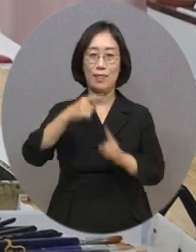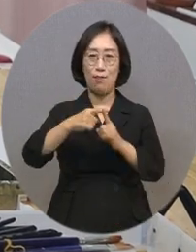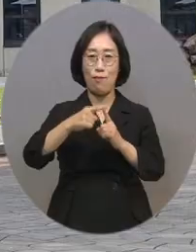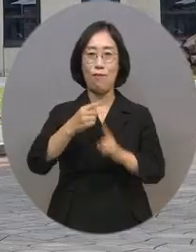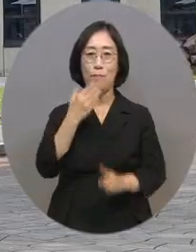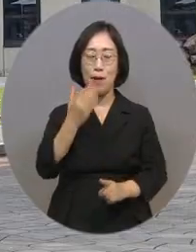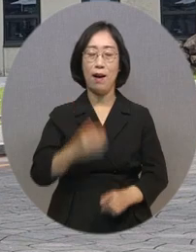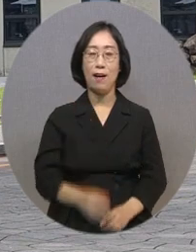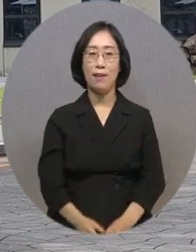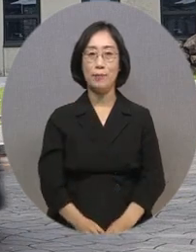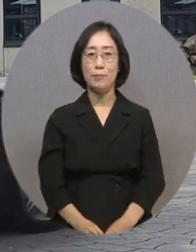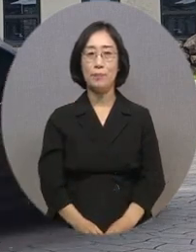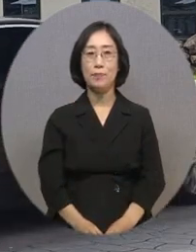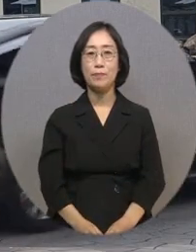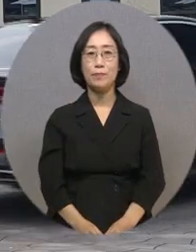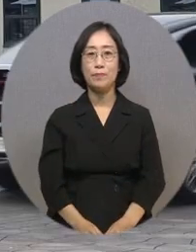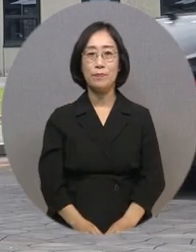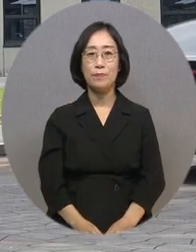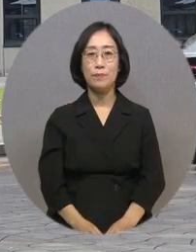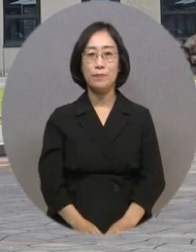됩니다.